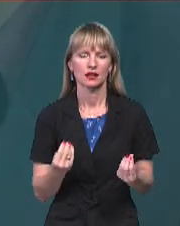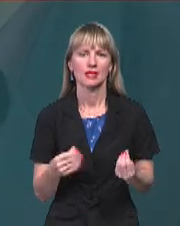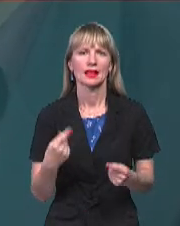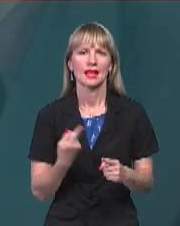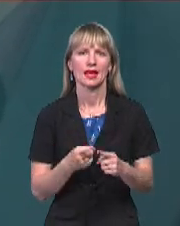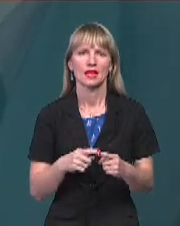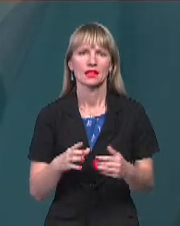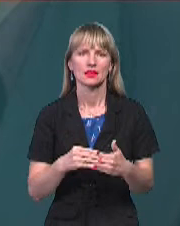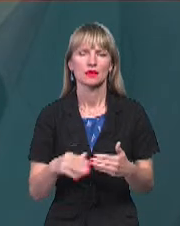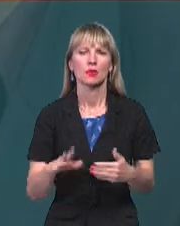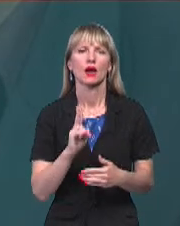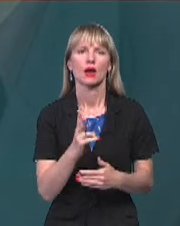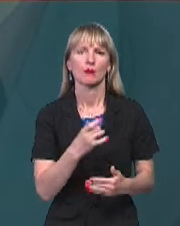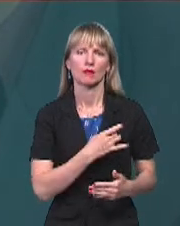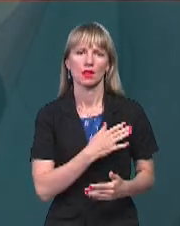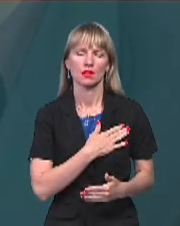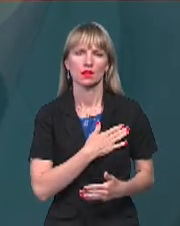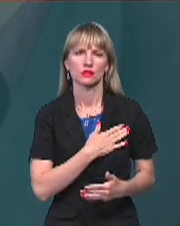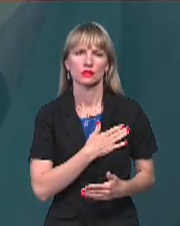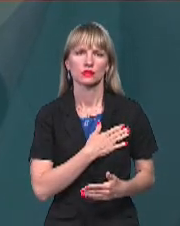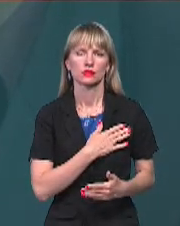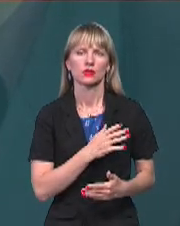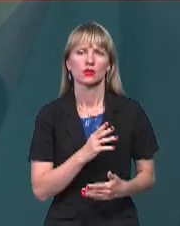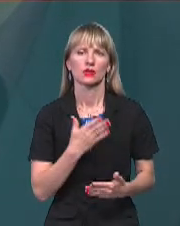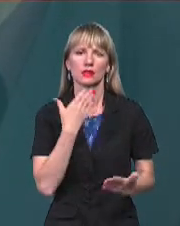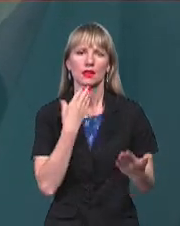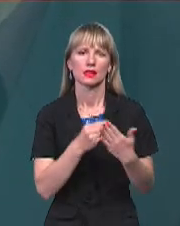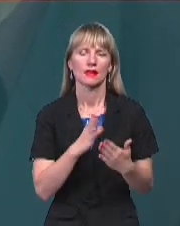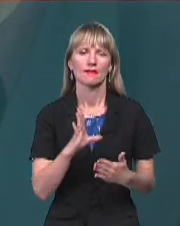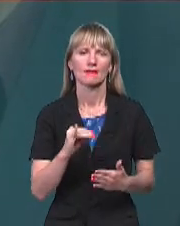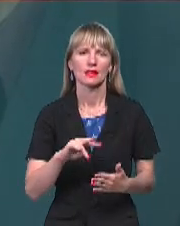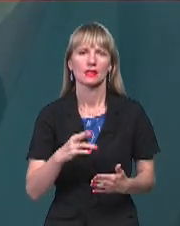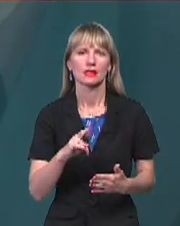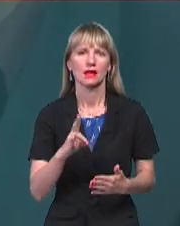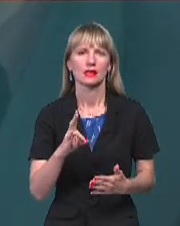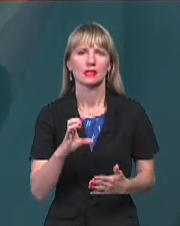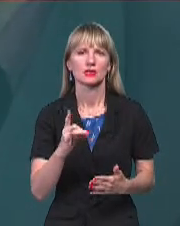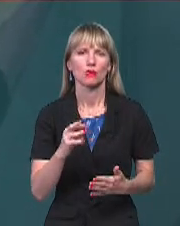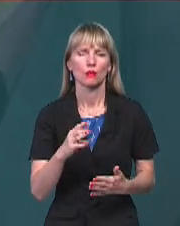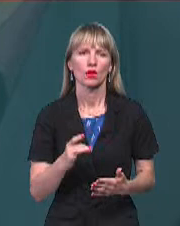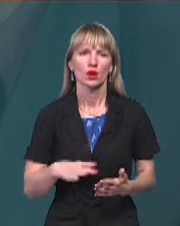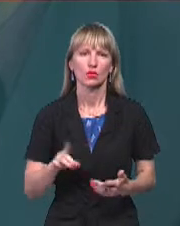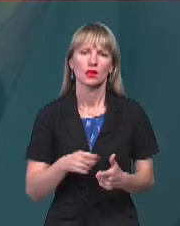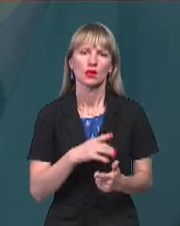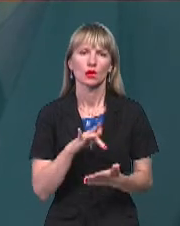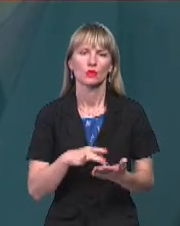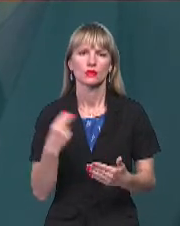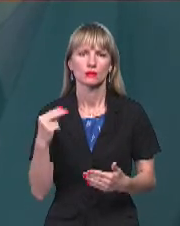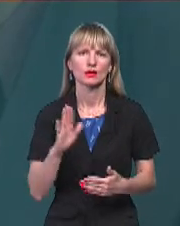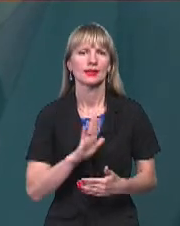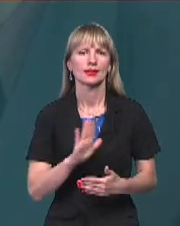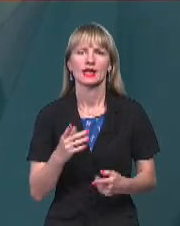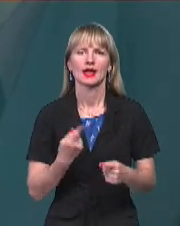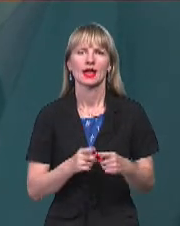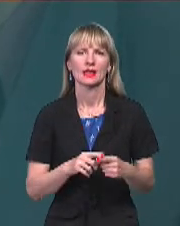ділянки землі, кому вони належать? Вони належать Вільнянському району Дружелюбівській сільській раді чи все-таки місту Запоріжжя? Ні, це вже ділянки